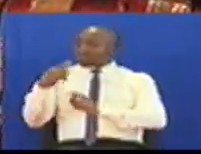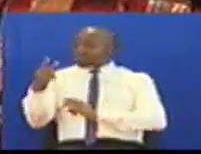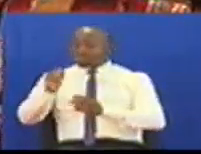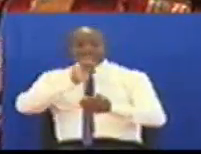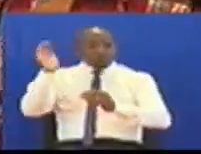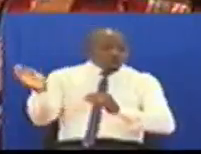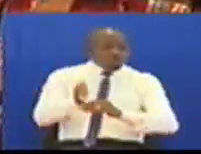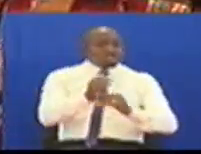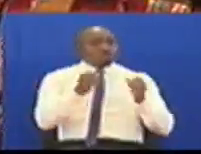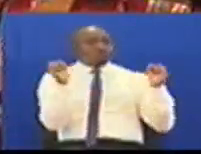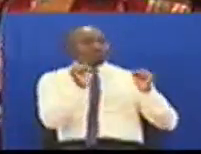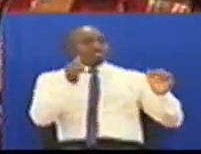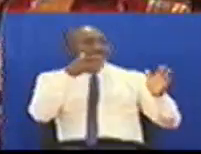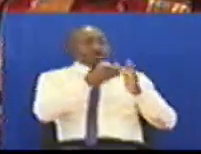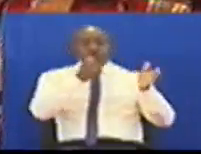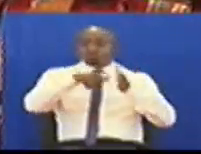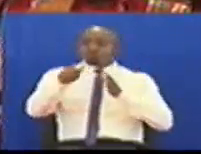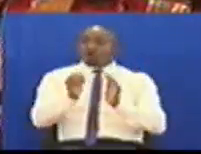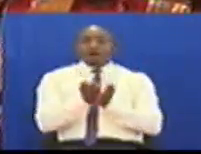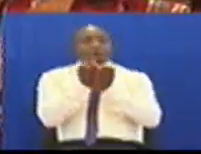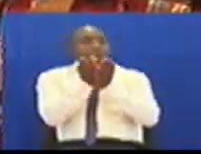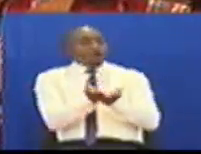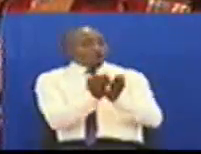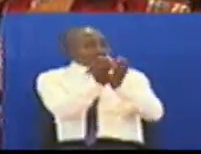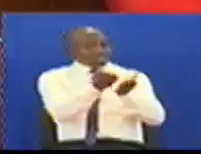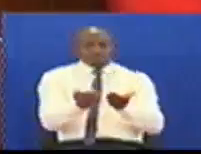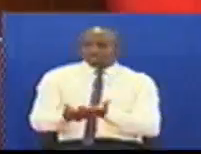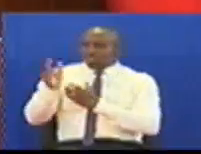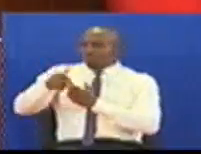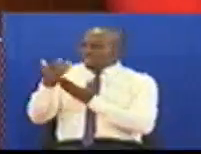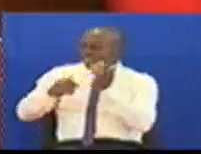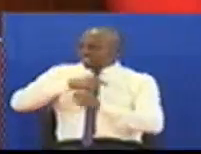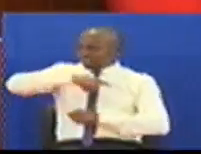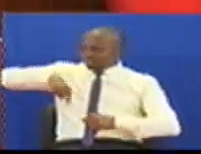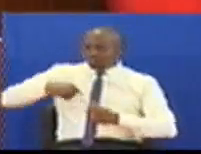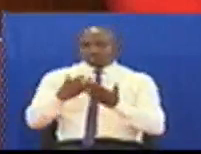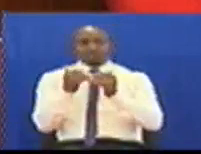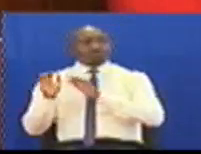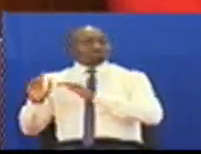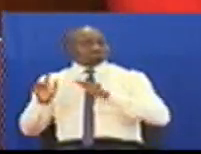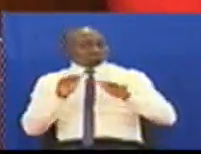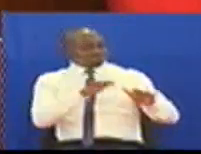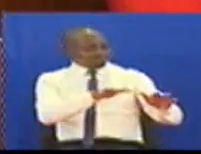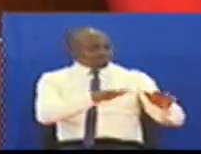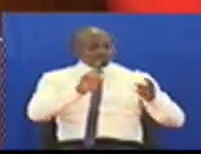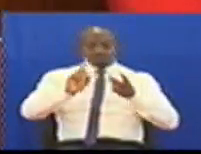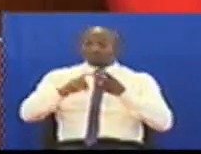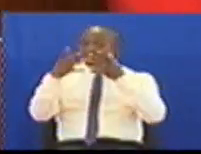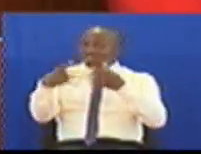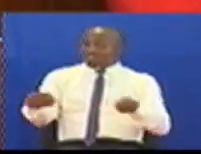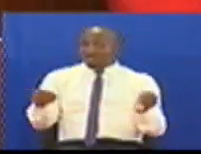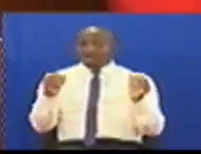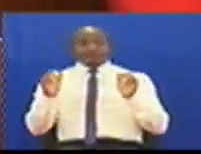ili tuweze kununua boti kuwasaidia wananchi wetu ambao watapata maafa ya mafuriko. Athari za mafuriko, Mheshimiwa Naibu